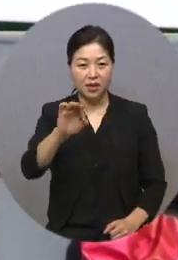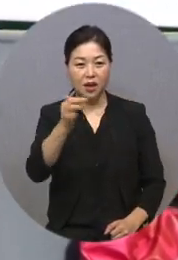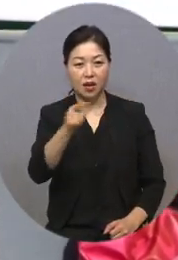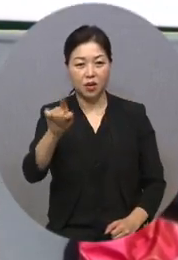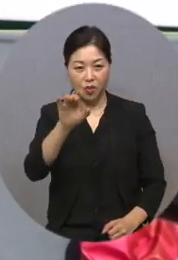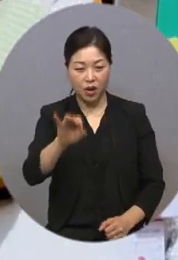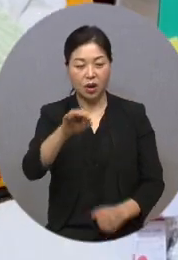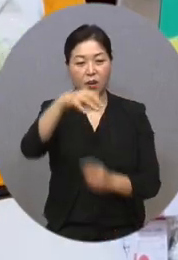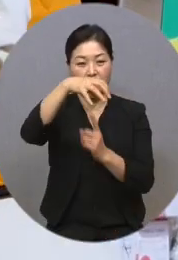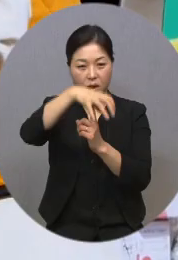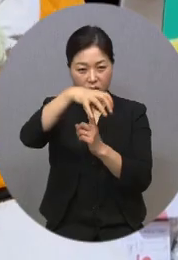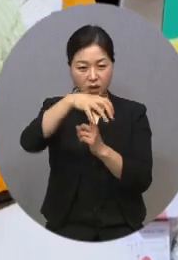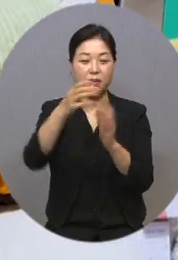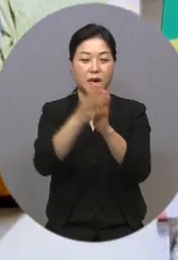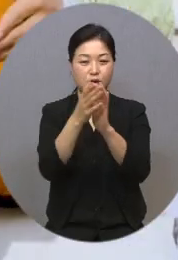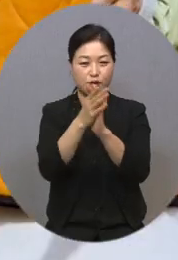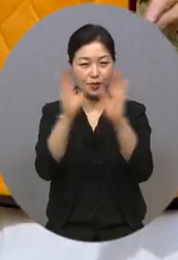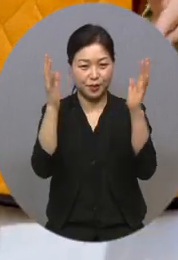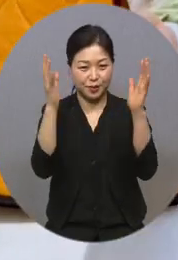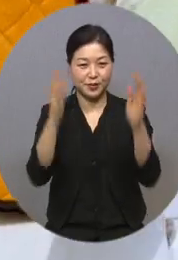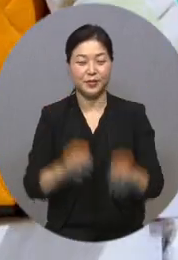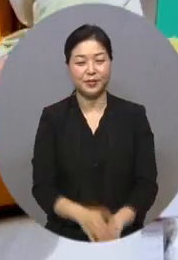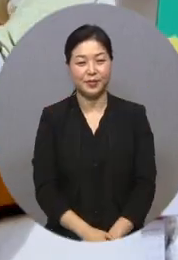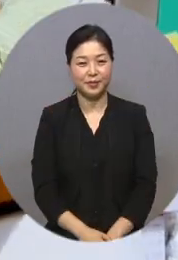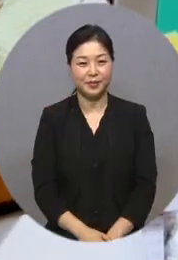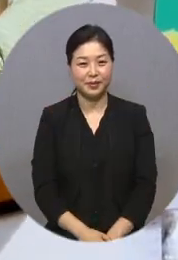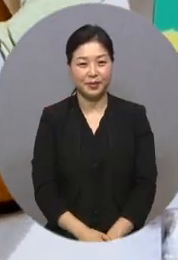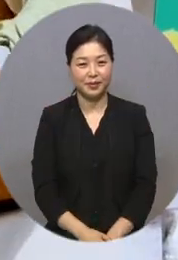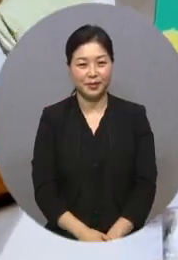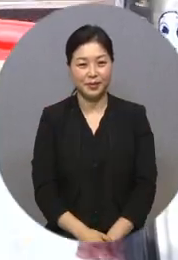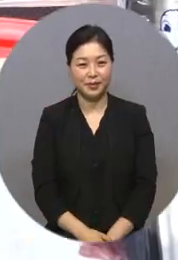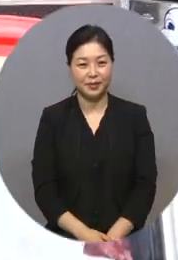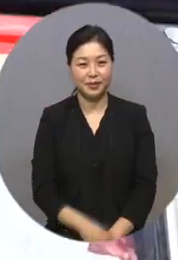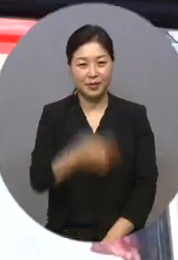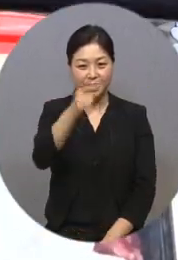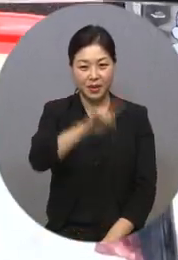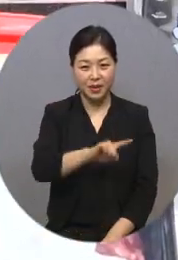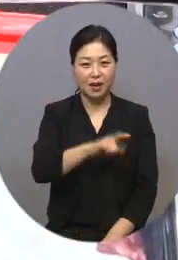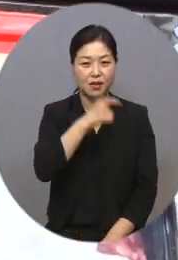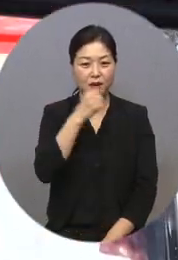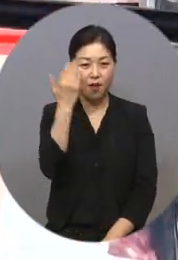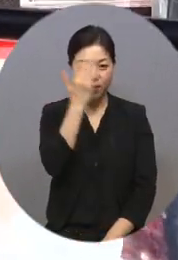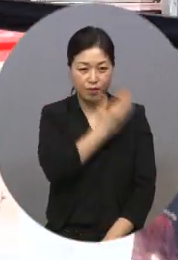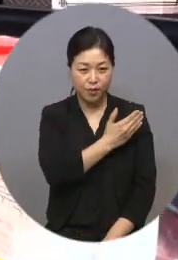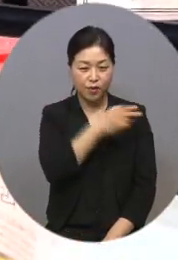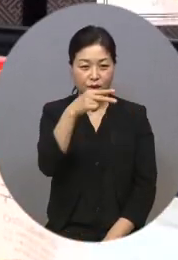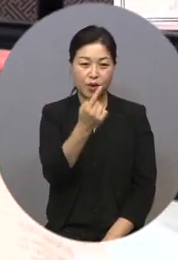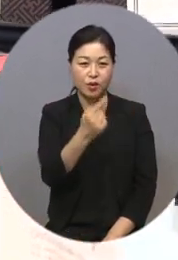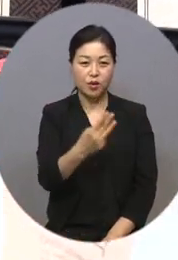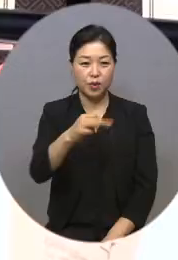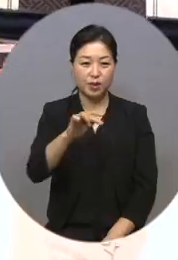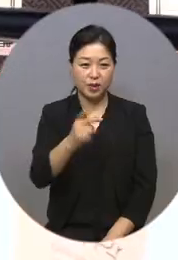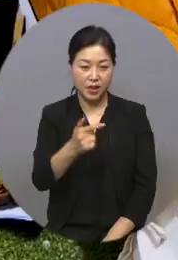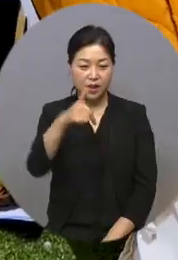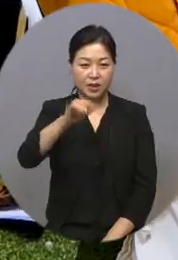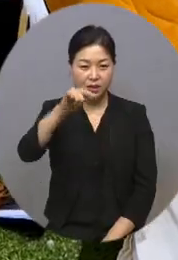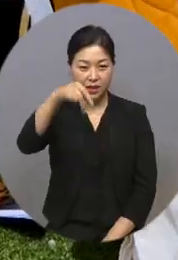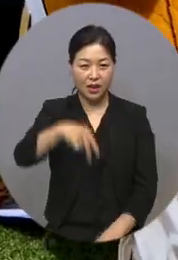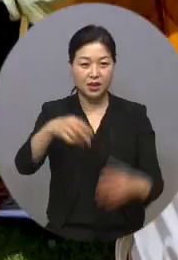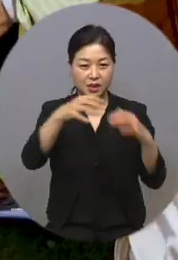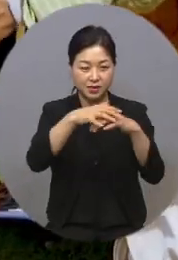상황버섯. 박수. 밑으로 살짝 내려가면 여수 도의산 갓김치. 동밥 도둑밥이 따가워.